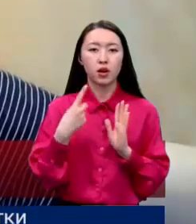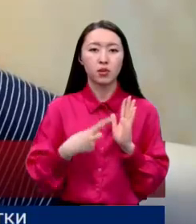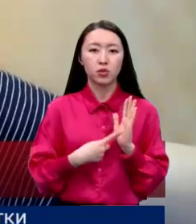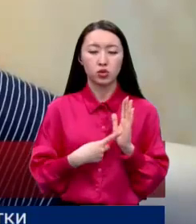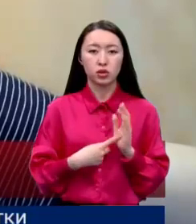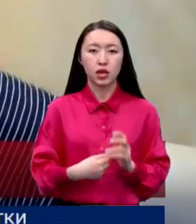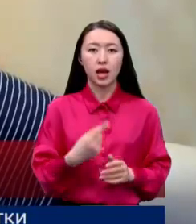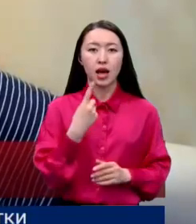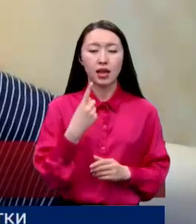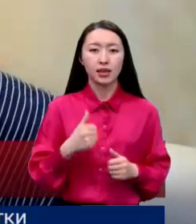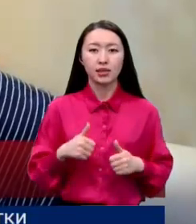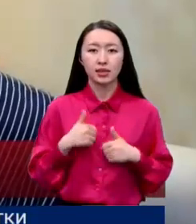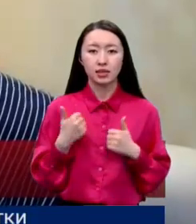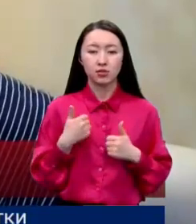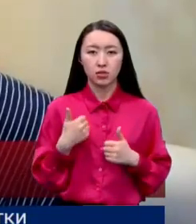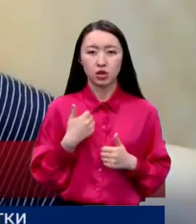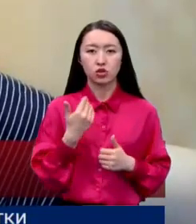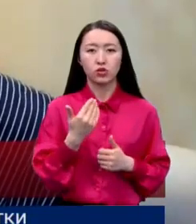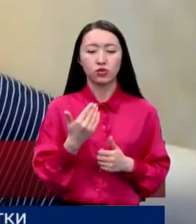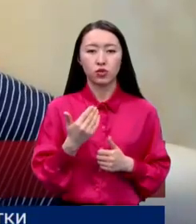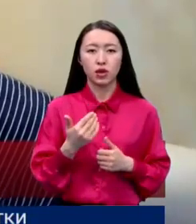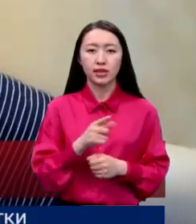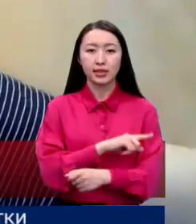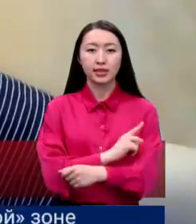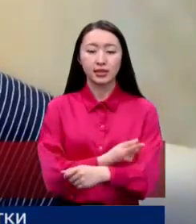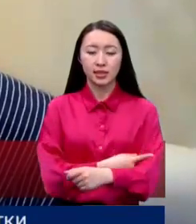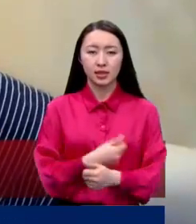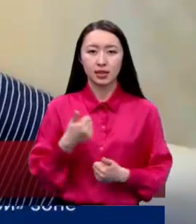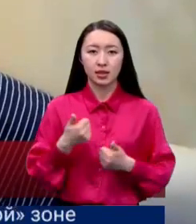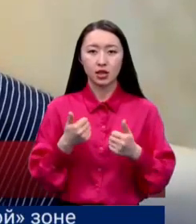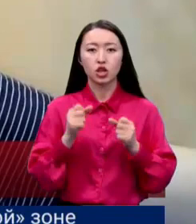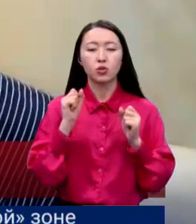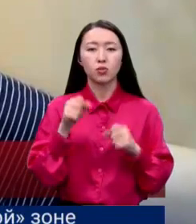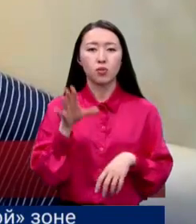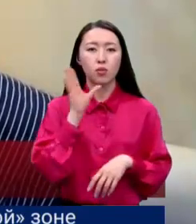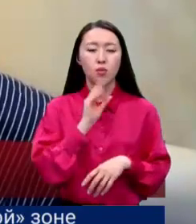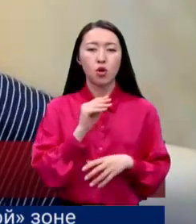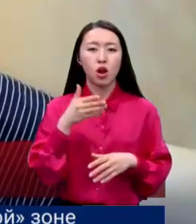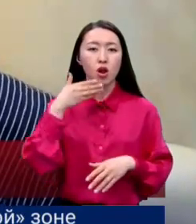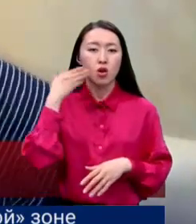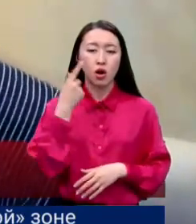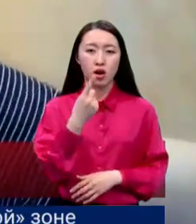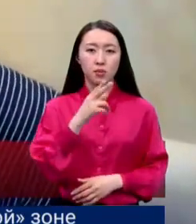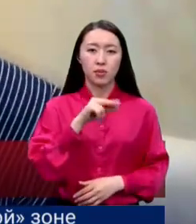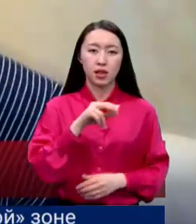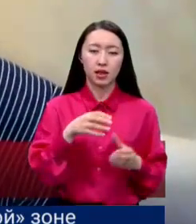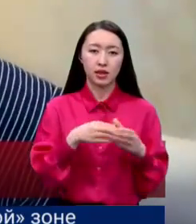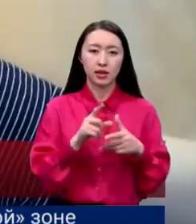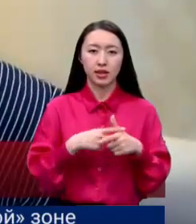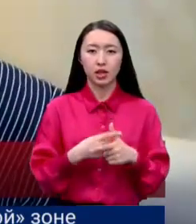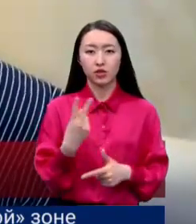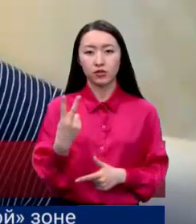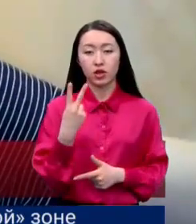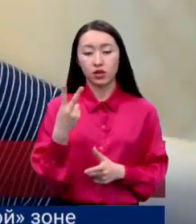Одна стремящаяся к диктатуре политическая сила сможет с большей легкостью захватить одну палату или две? Мне кажется, что